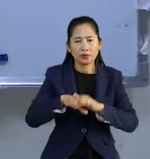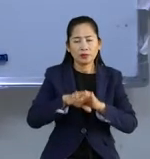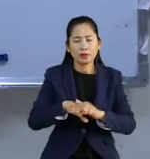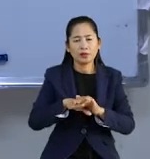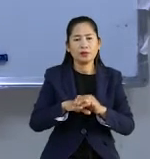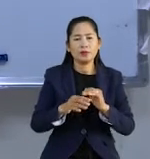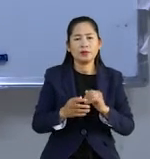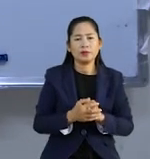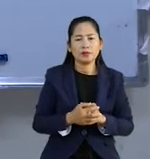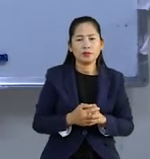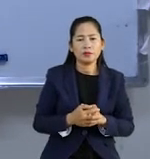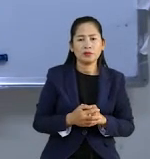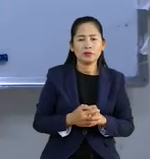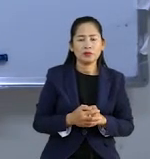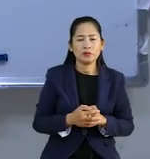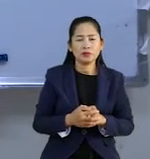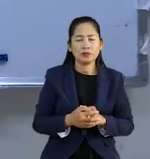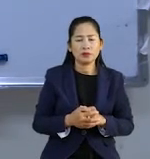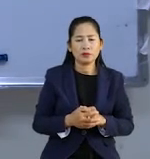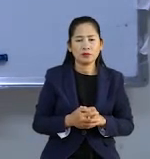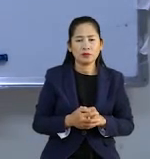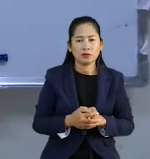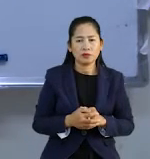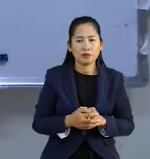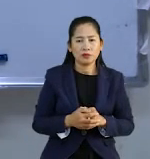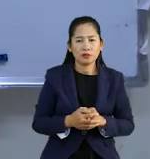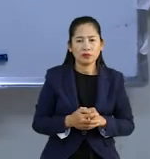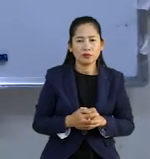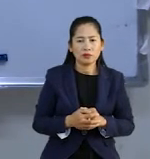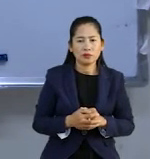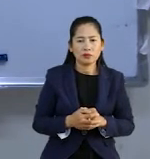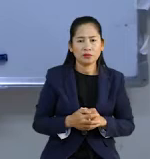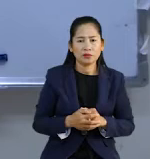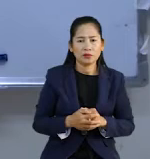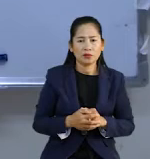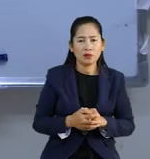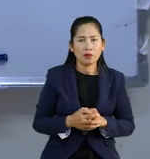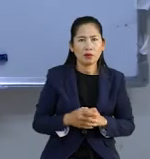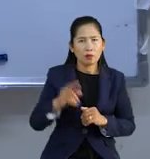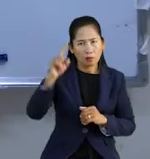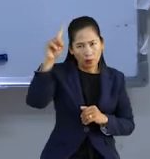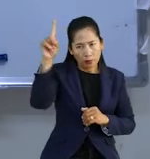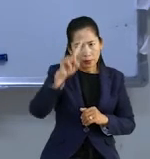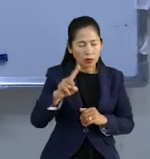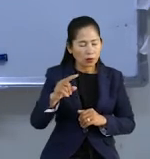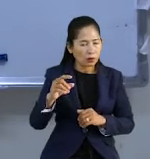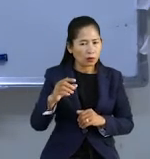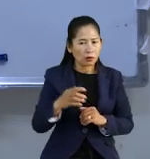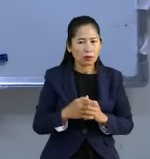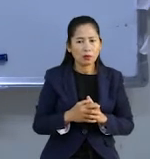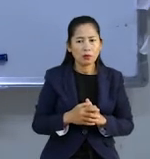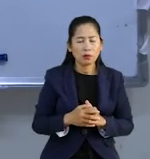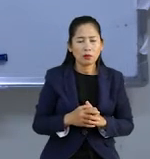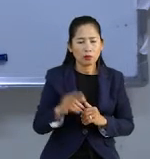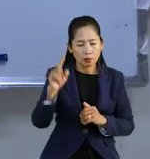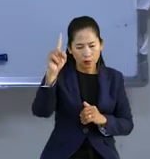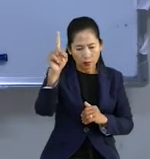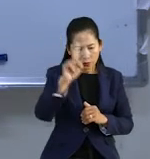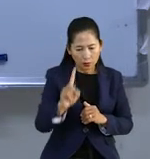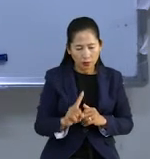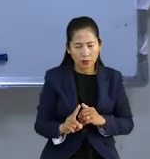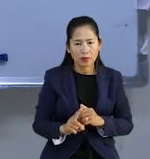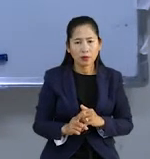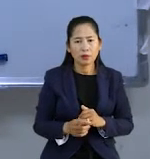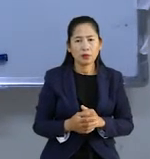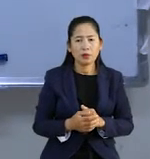บาจังบาลูกครูสมละบานะก้อนนะบาโกลวนบาโกลวน